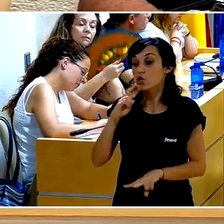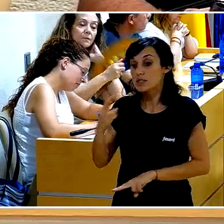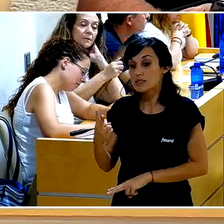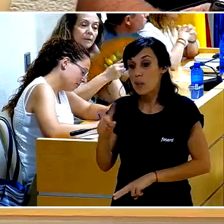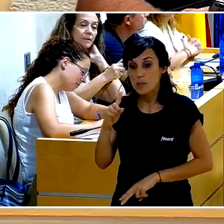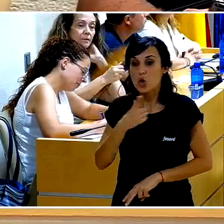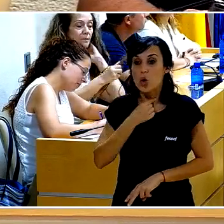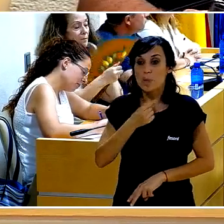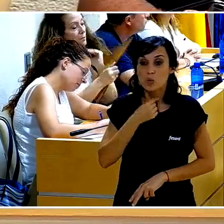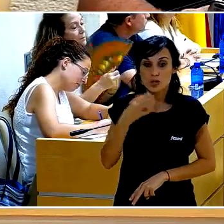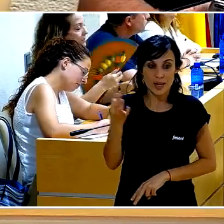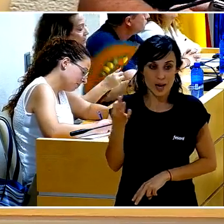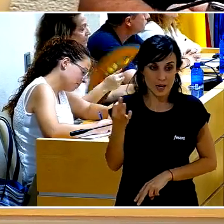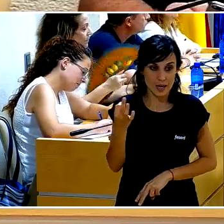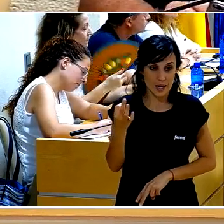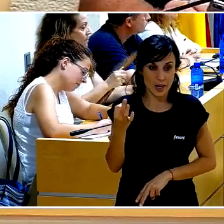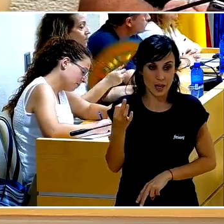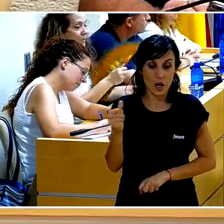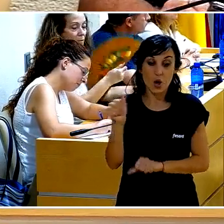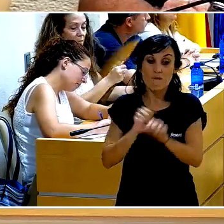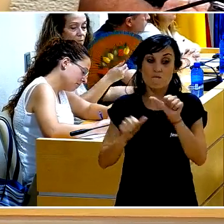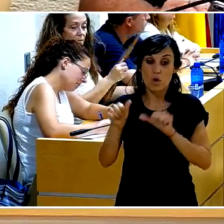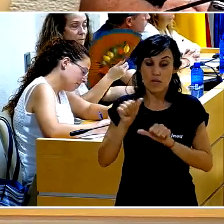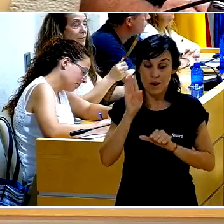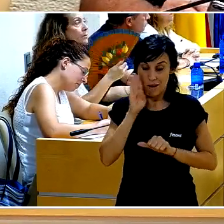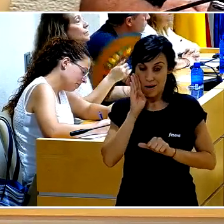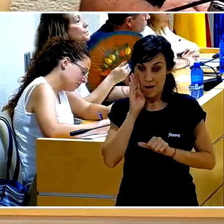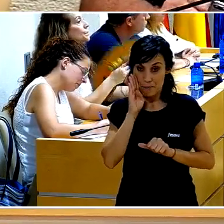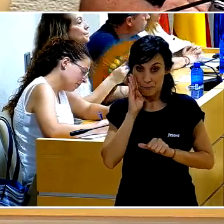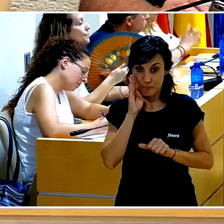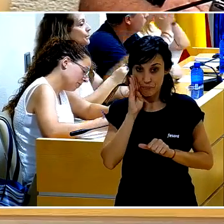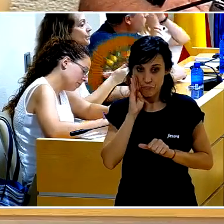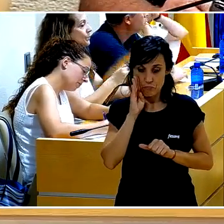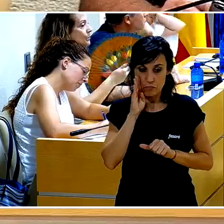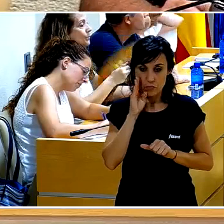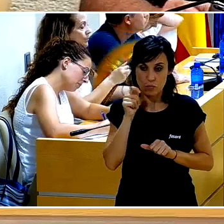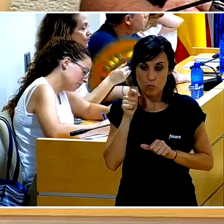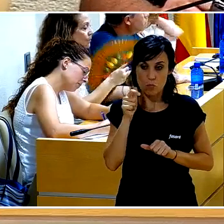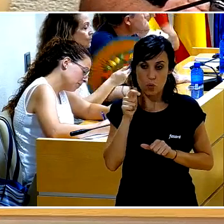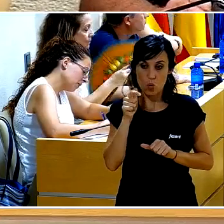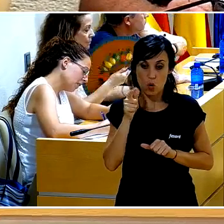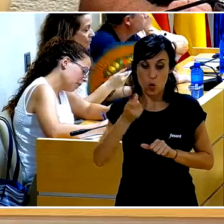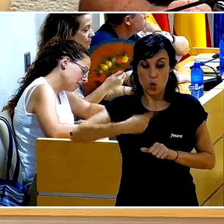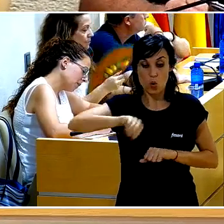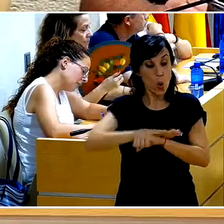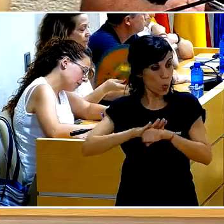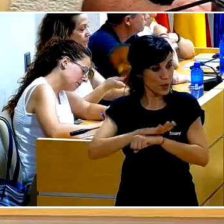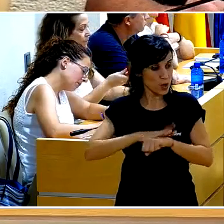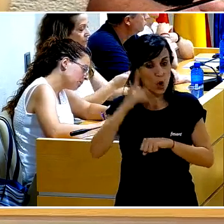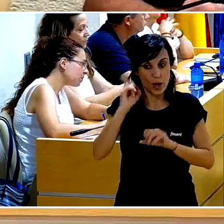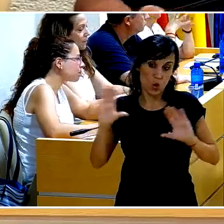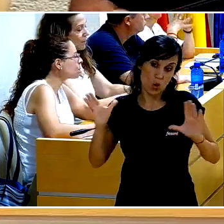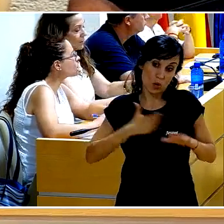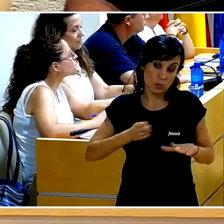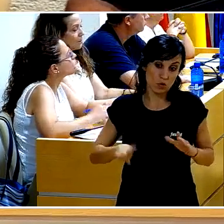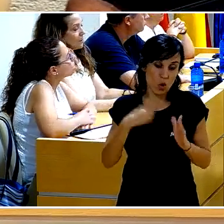m'agradaria tornar a traslladar el condol, jo crec que de l'equip de govern, i suposa que serà de la corporació